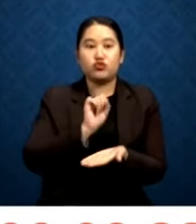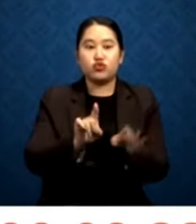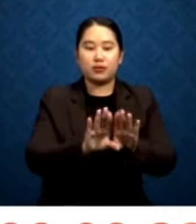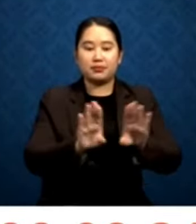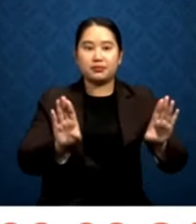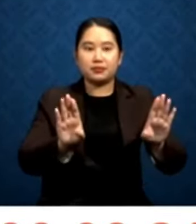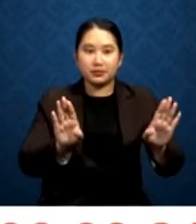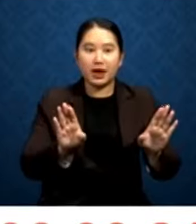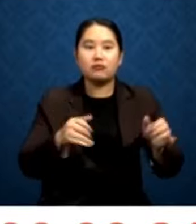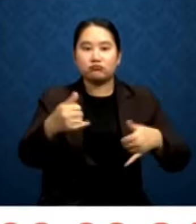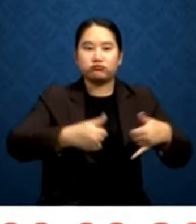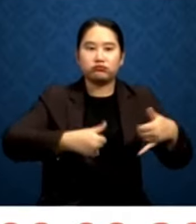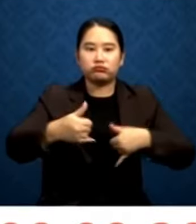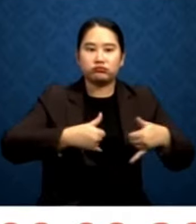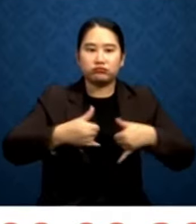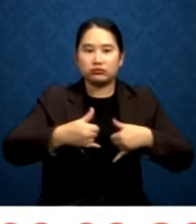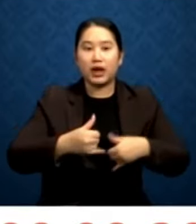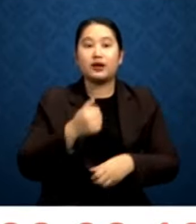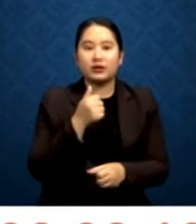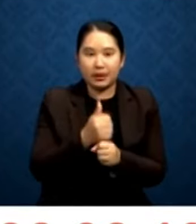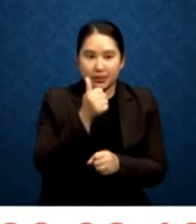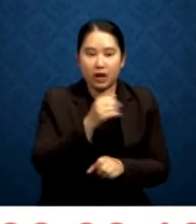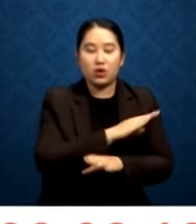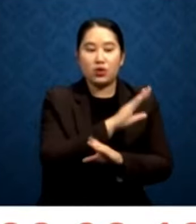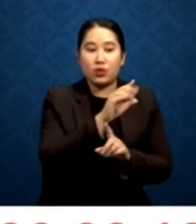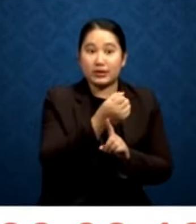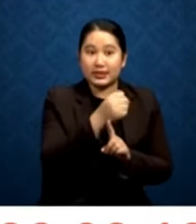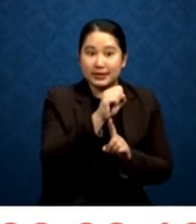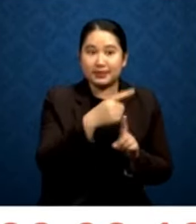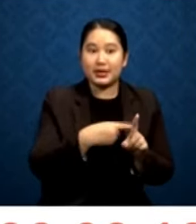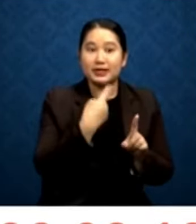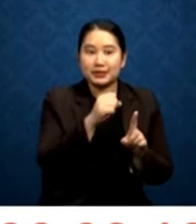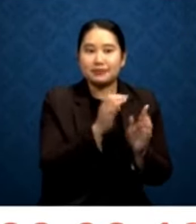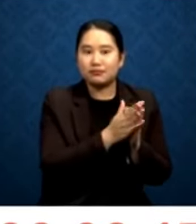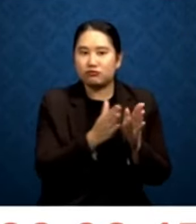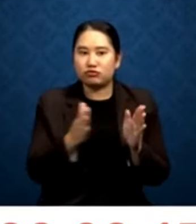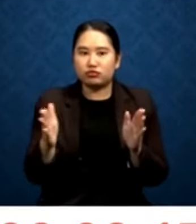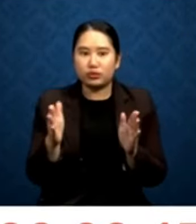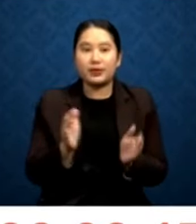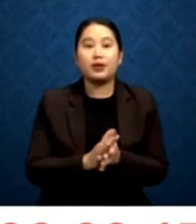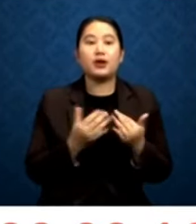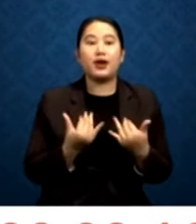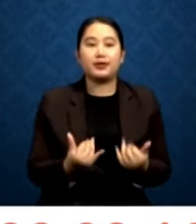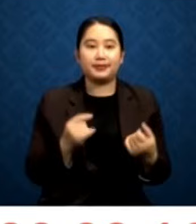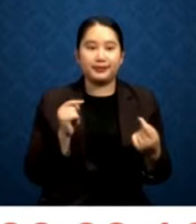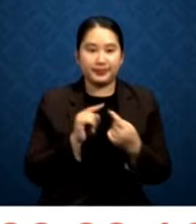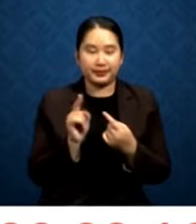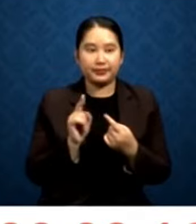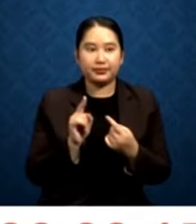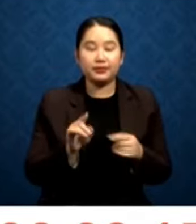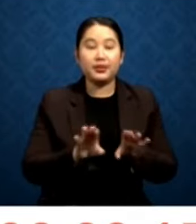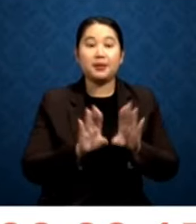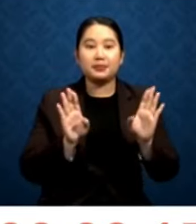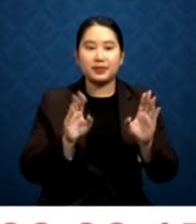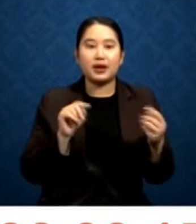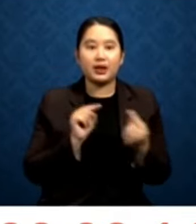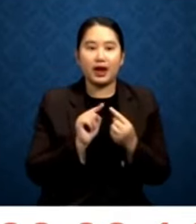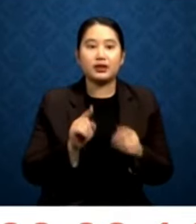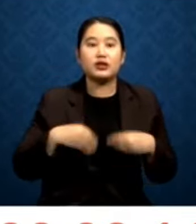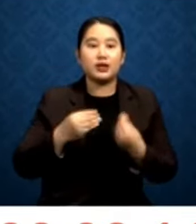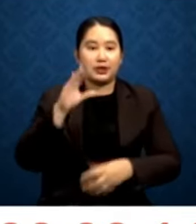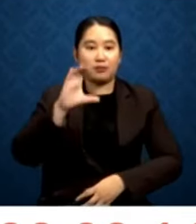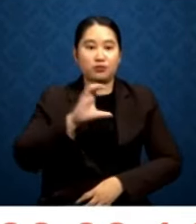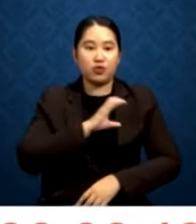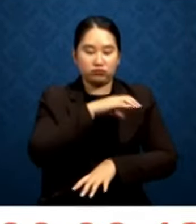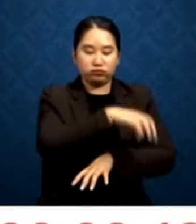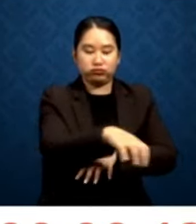ทุขจัปราชาชนในทนทีตั้แตวที่ 10 ตัลาคมที่ผ่านมาแล้็เปิดให้ทุกสอนขทั่ป